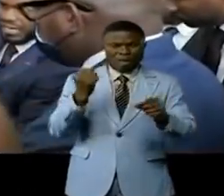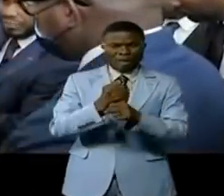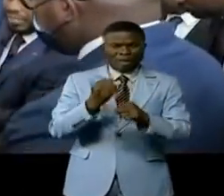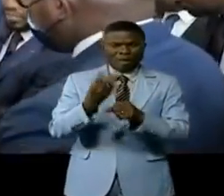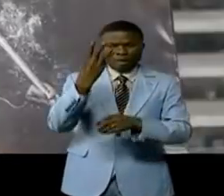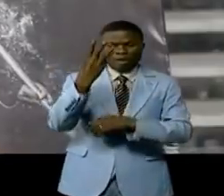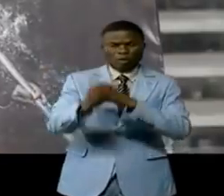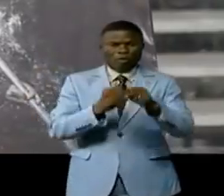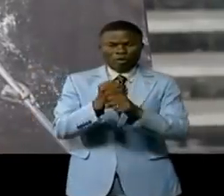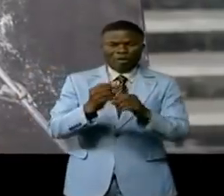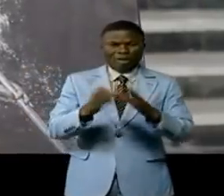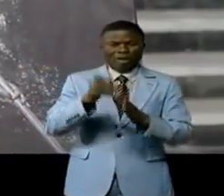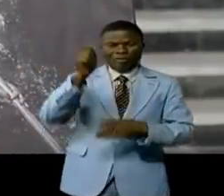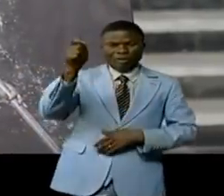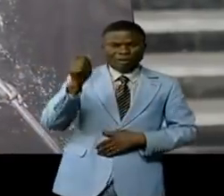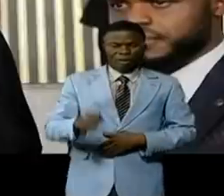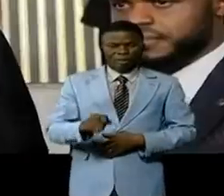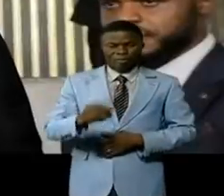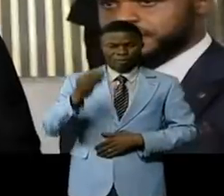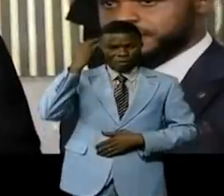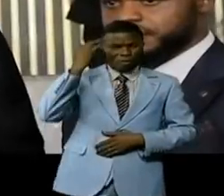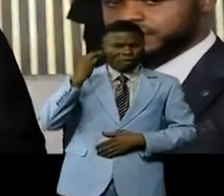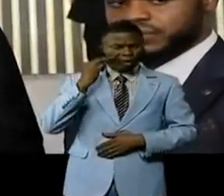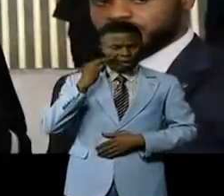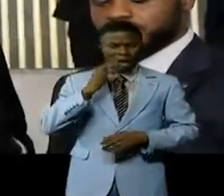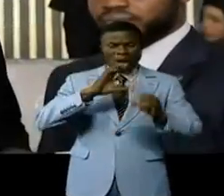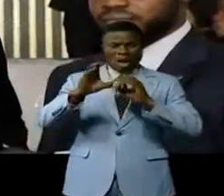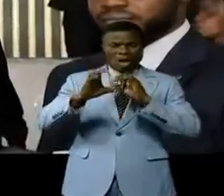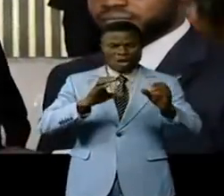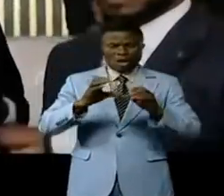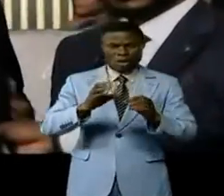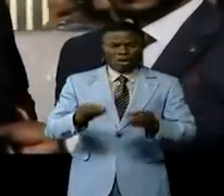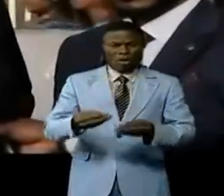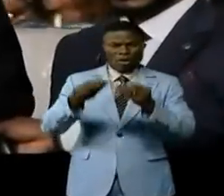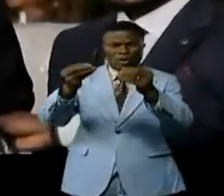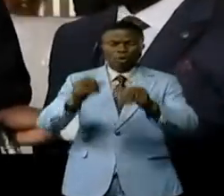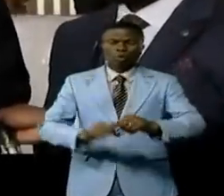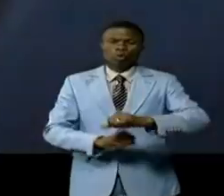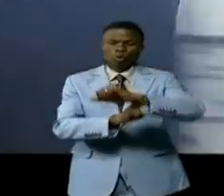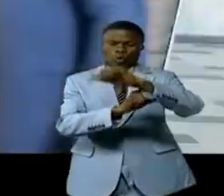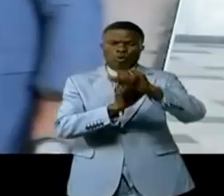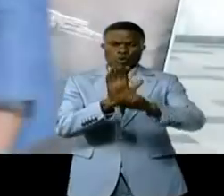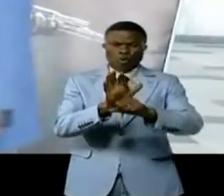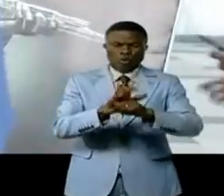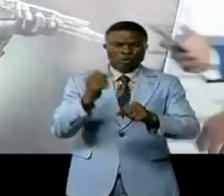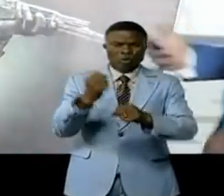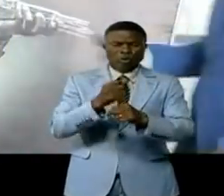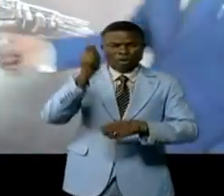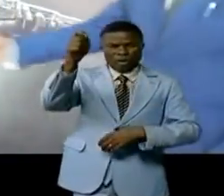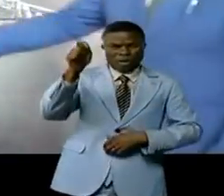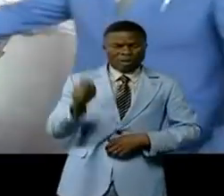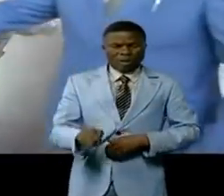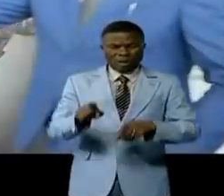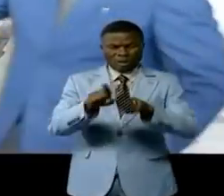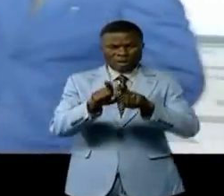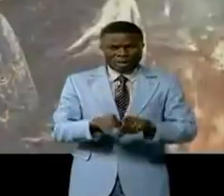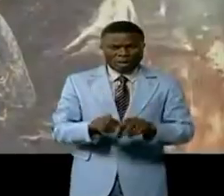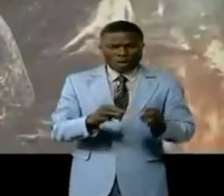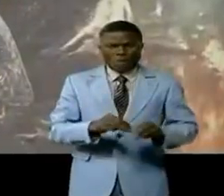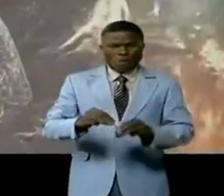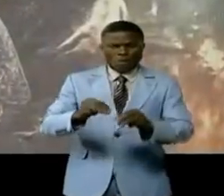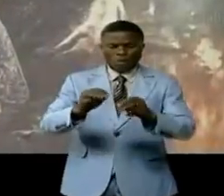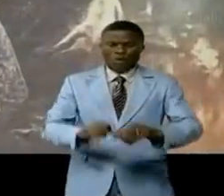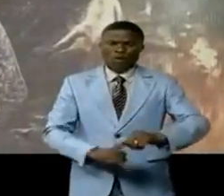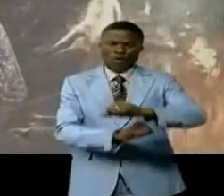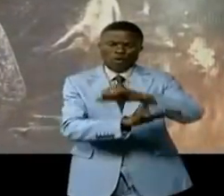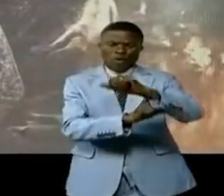avec l'armée. Pour le ministre Patrick Muyaya, il s'agit non seulement de donner un coup de projection au travail de ces Congolais, mais aussi un moyen de